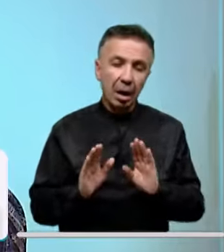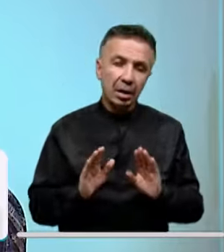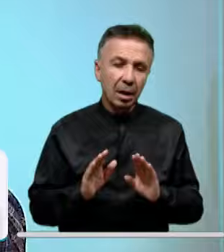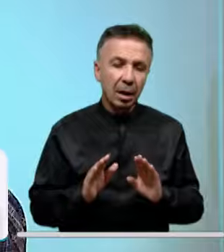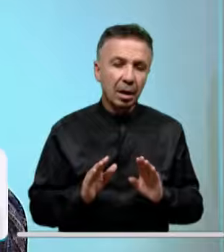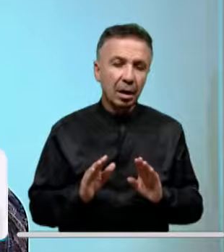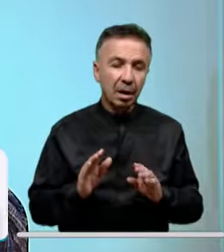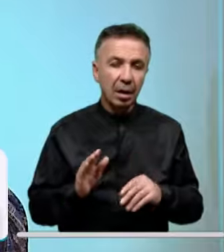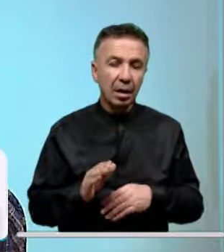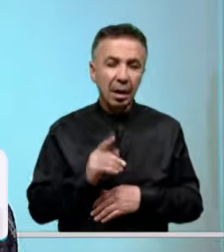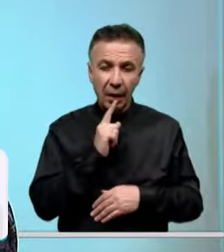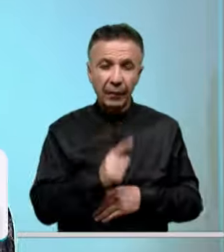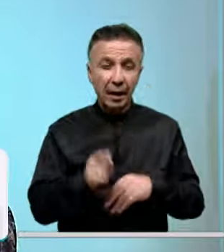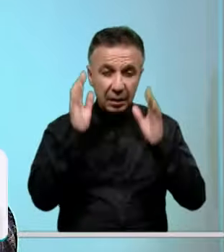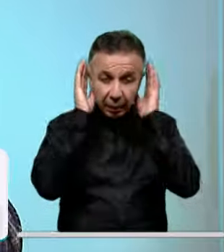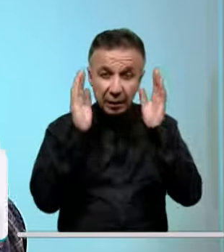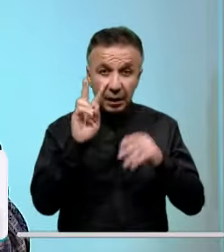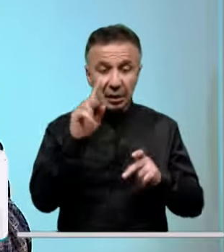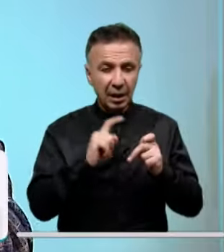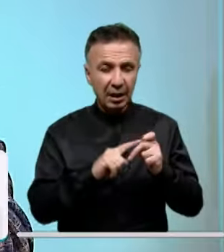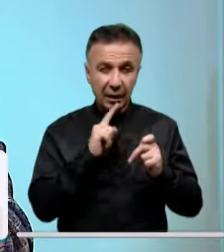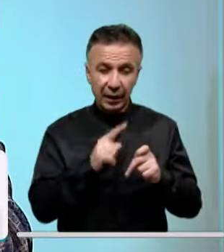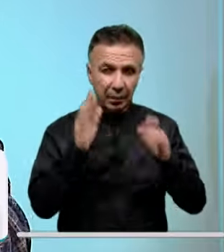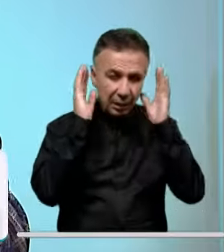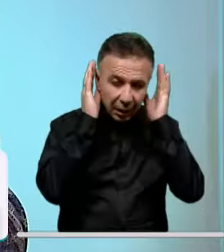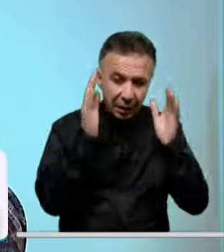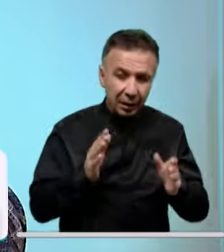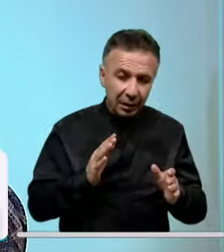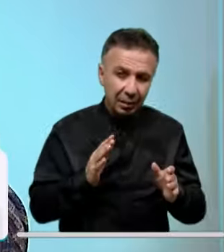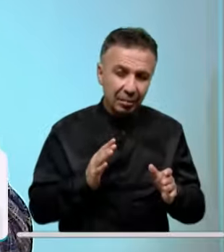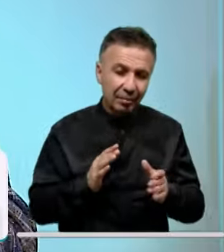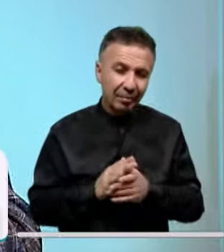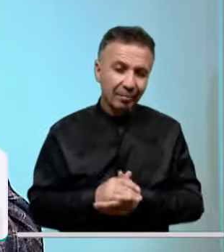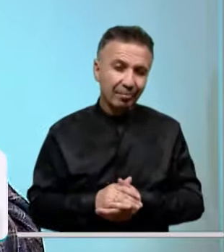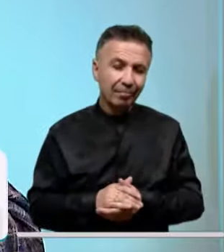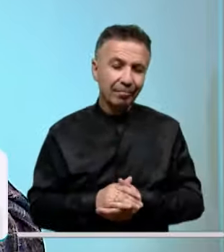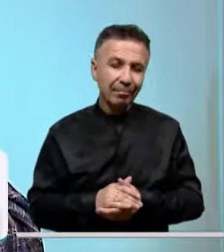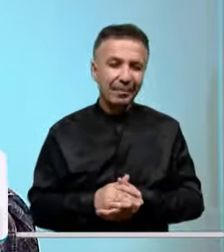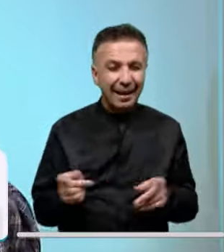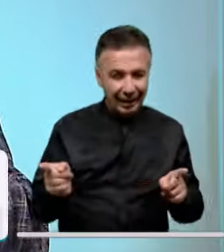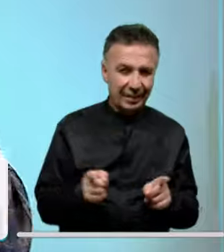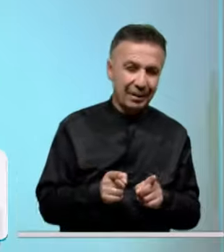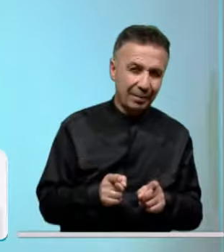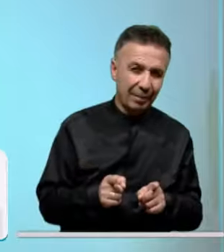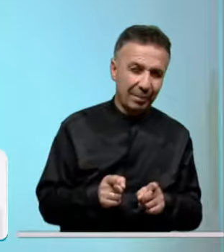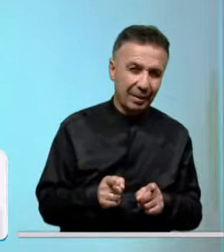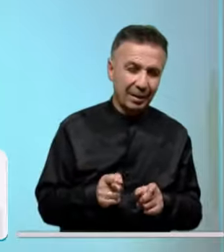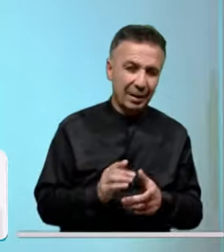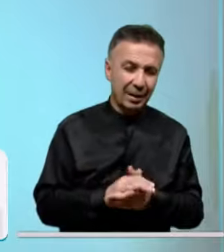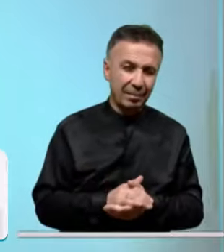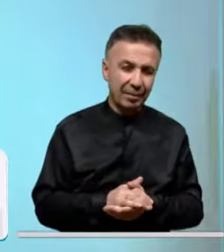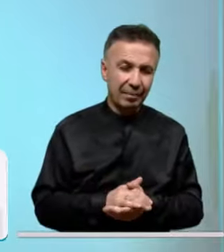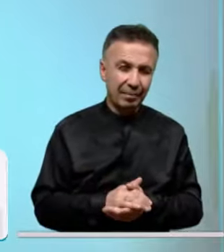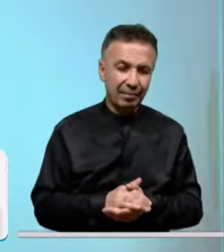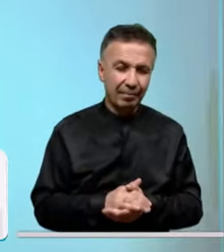rekattır, farzlar iki rekattır deyip farzları da kıyısından, köşesinden kırpıp kendimiz dine